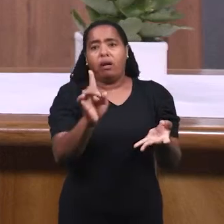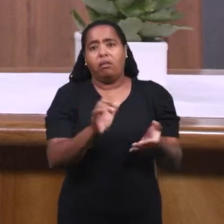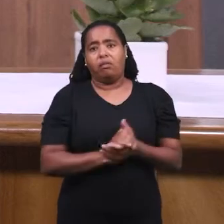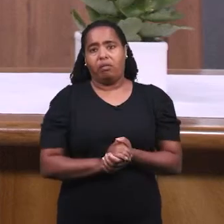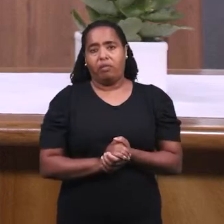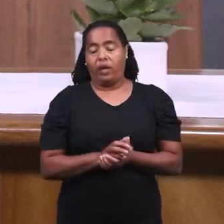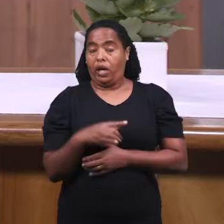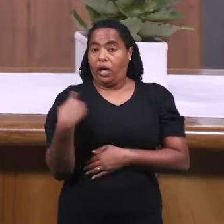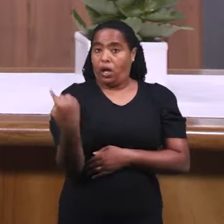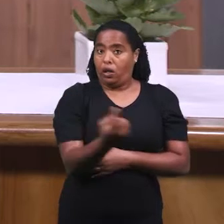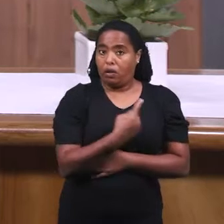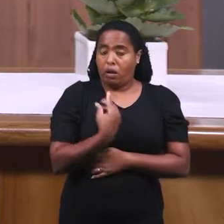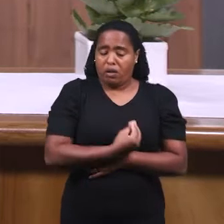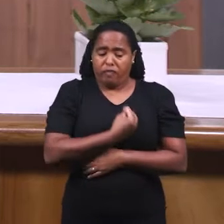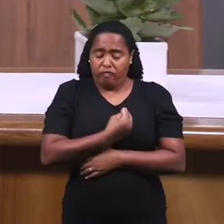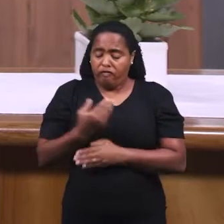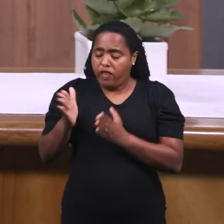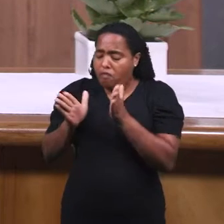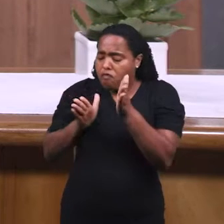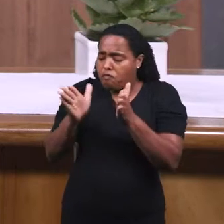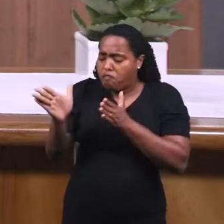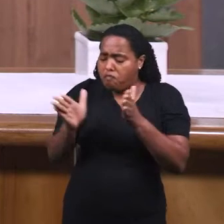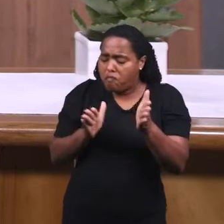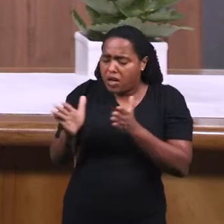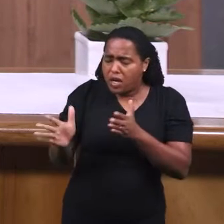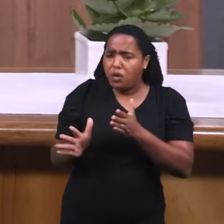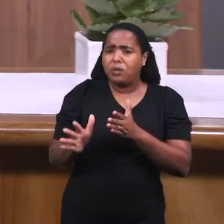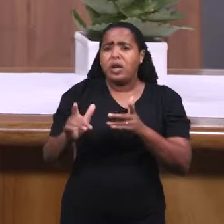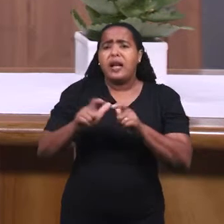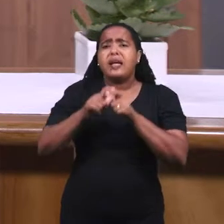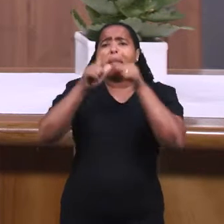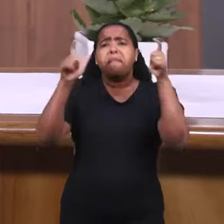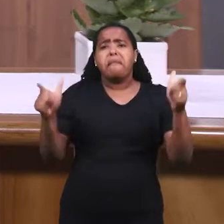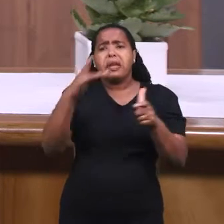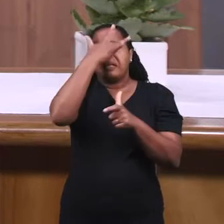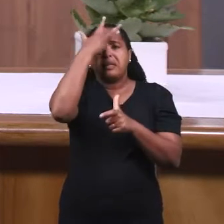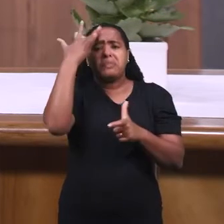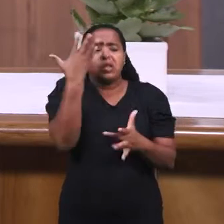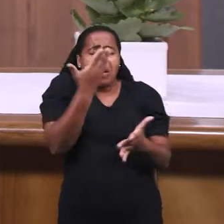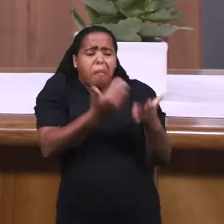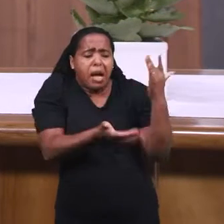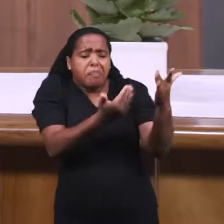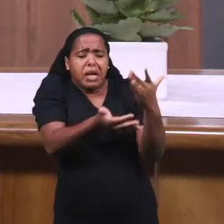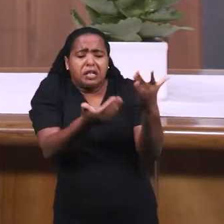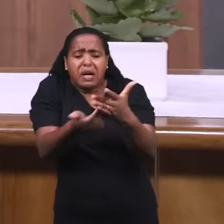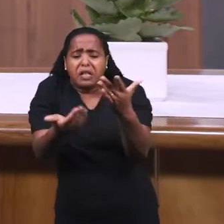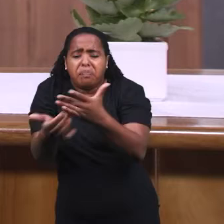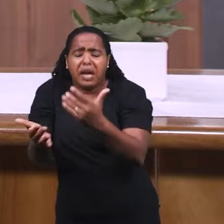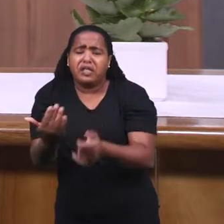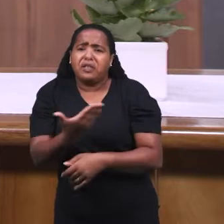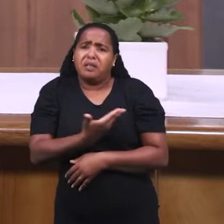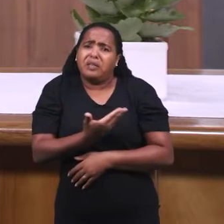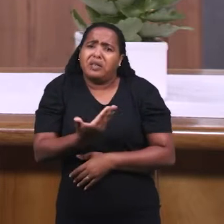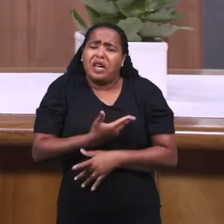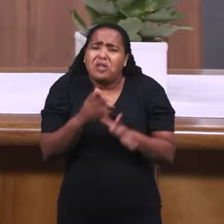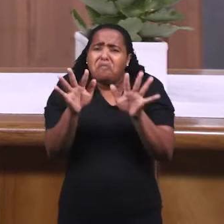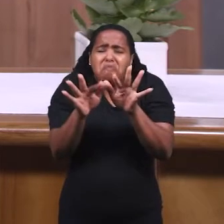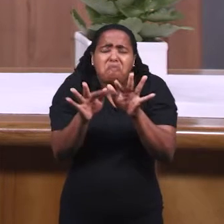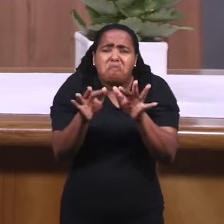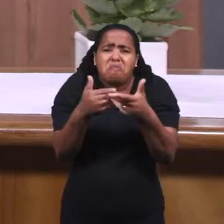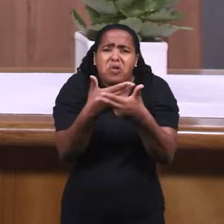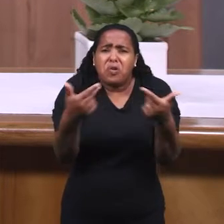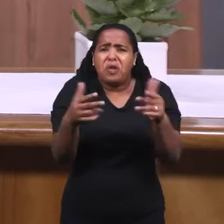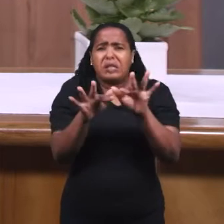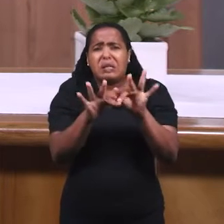И мы живем в такое время, когда многие теряют хороших друзей из-за каких-то